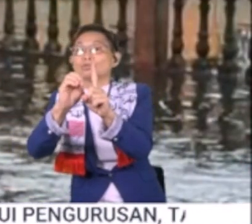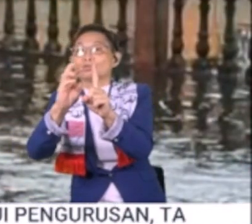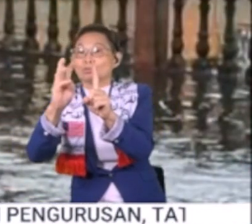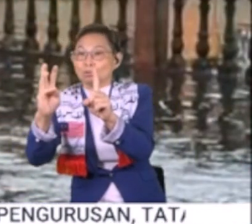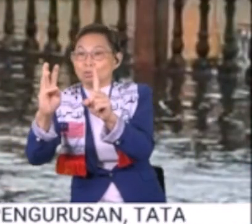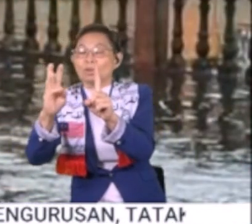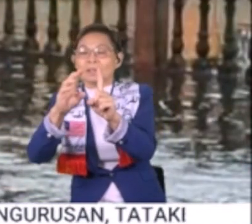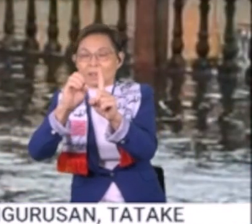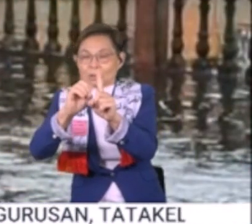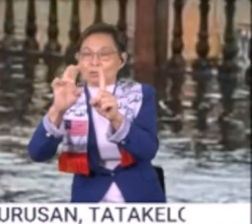orang